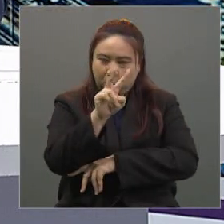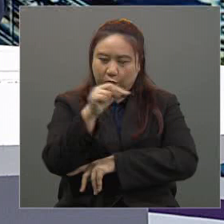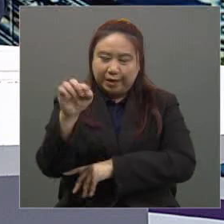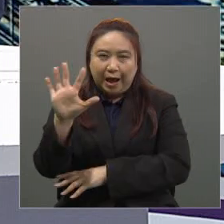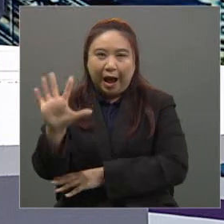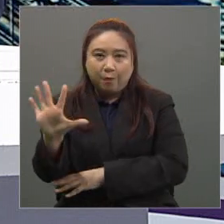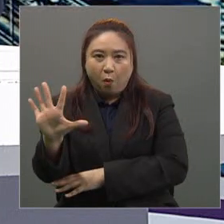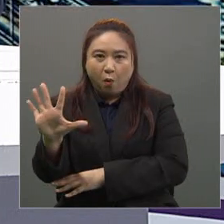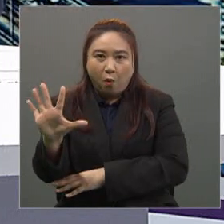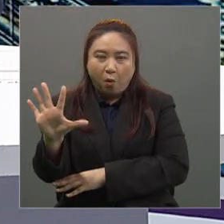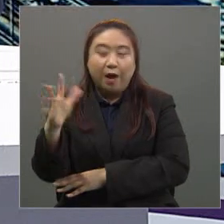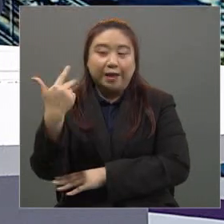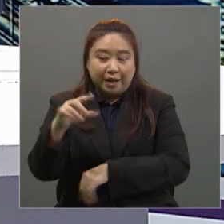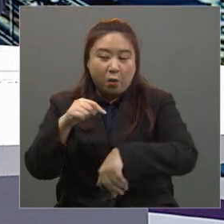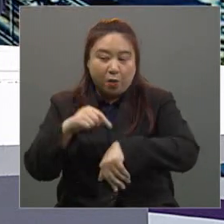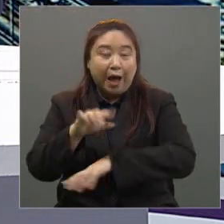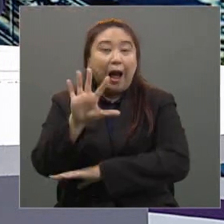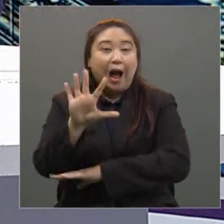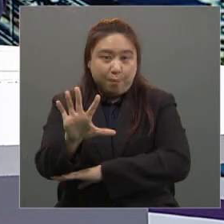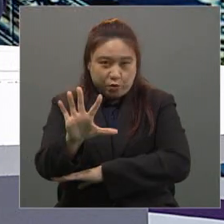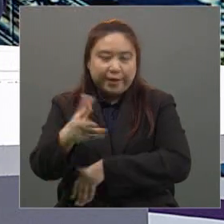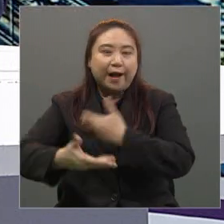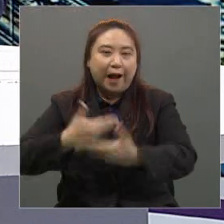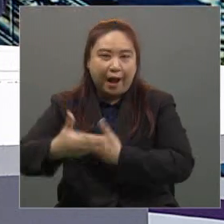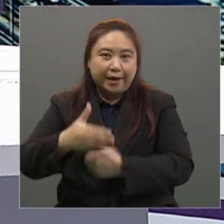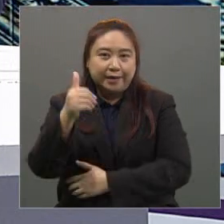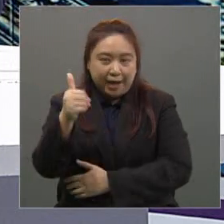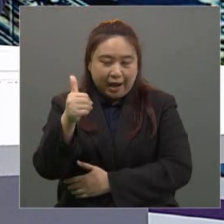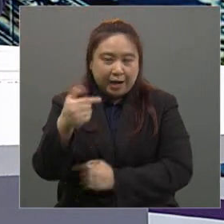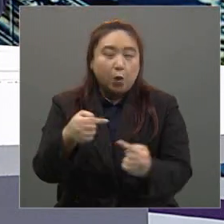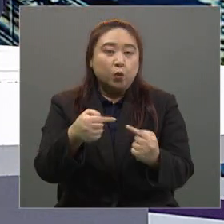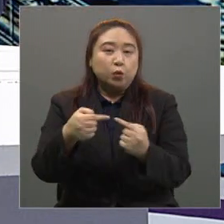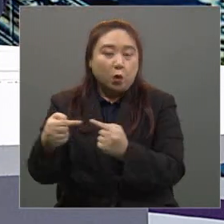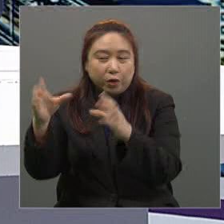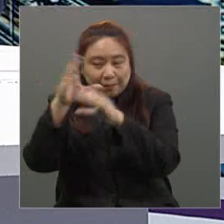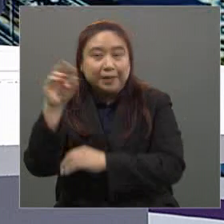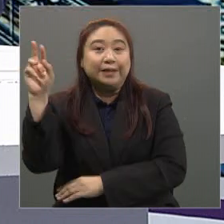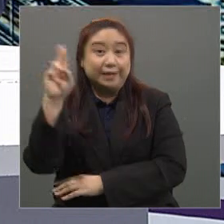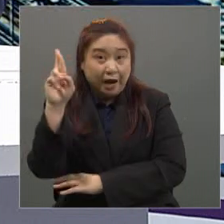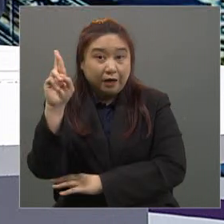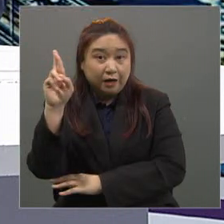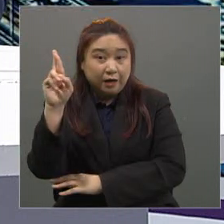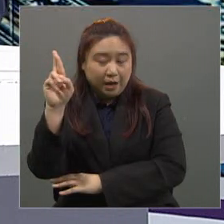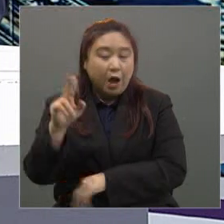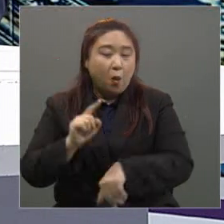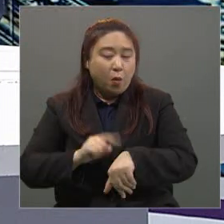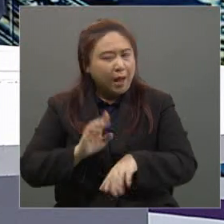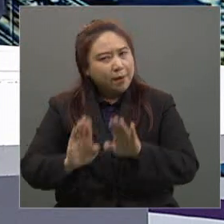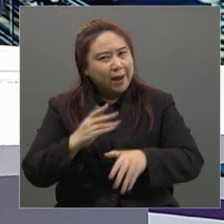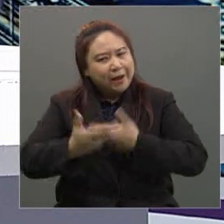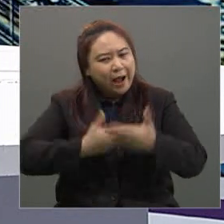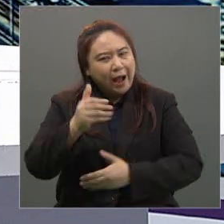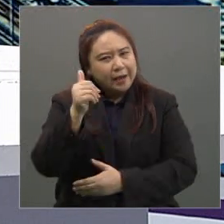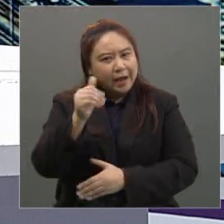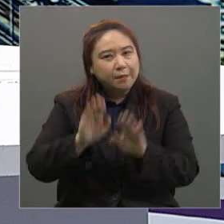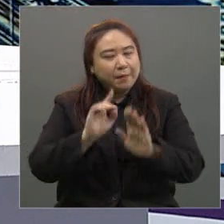นจากนั้นหลัง 17:00นกลับมาขายได้ใหม่แล้วจะขายยาวไปจนถึงเยงคืนอ่ะก็เป็นเวลาประมาณ 10ชมด้วยกัน